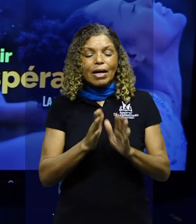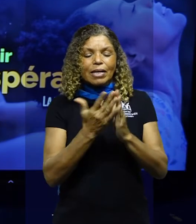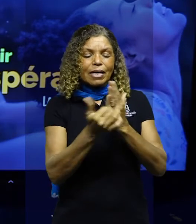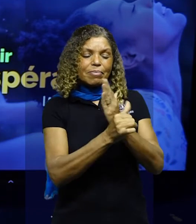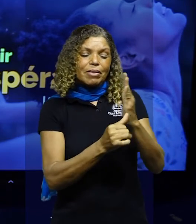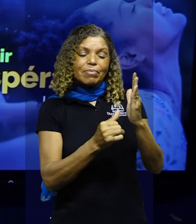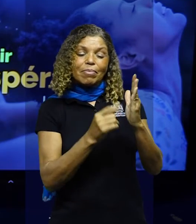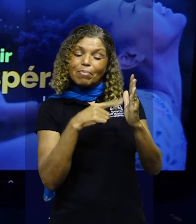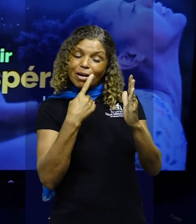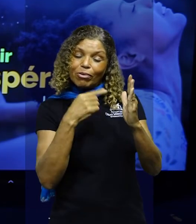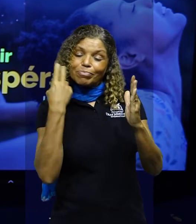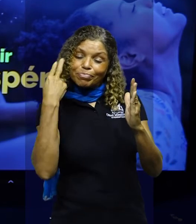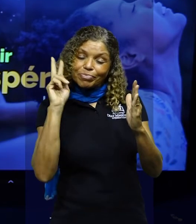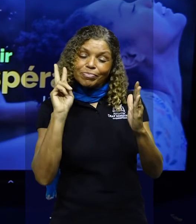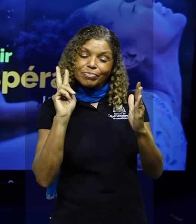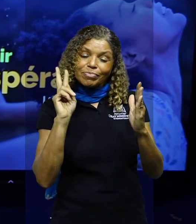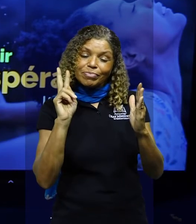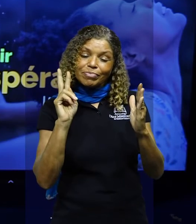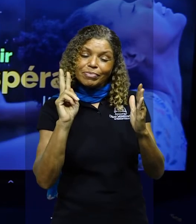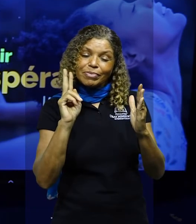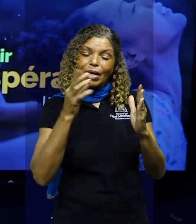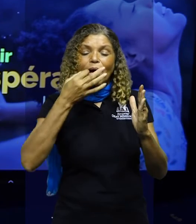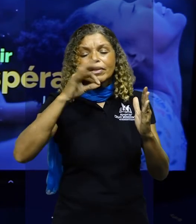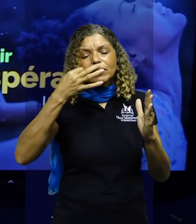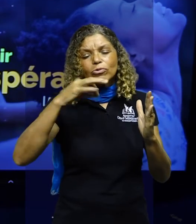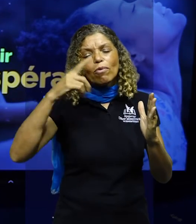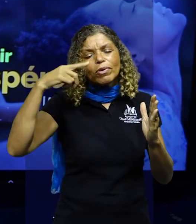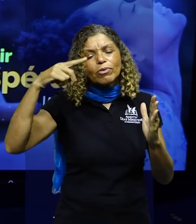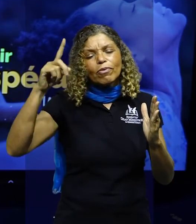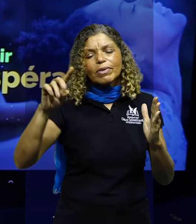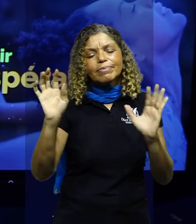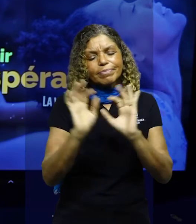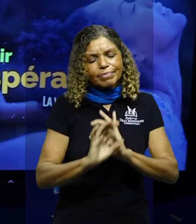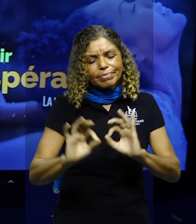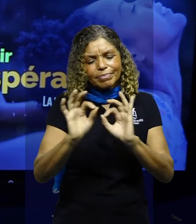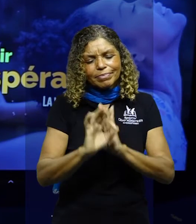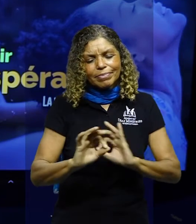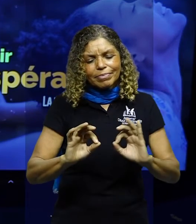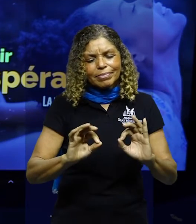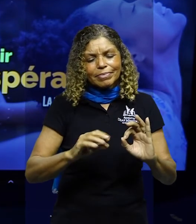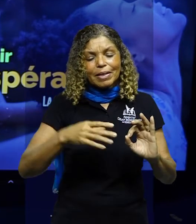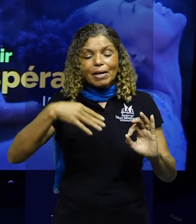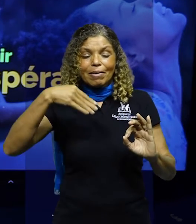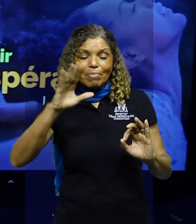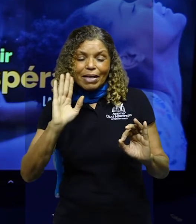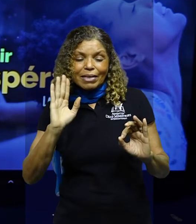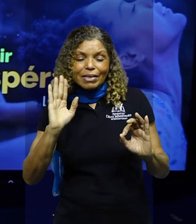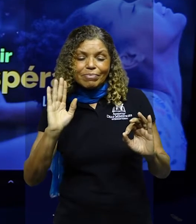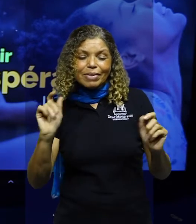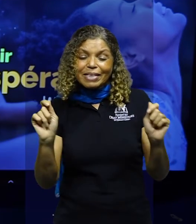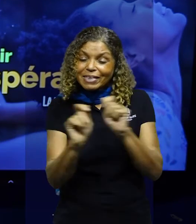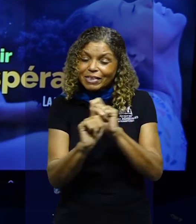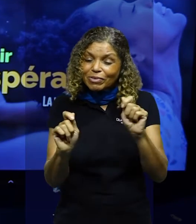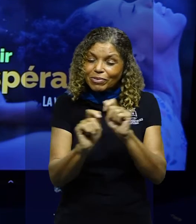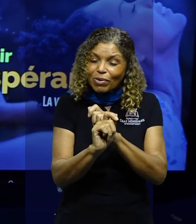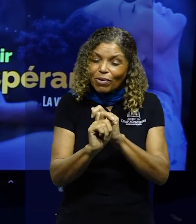Et dans la Bible, il n'y a pas de discours philosophique, mais le récit de l'interaction qu'il y a entre toi et